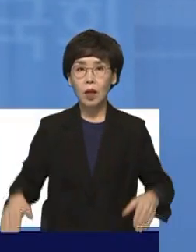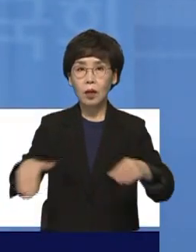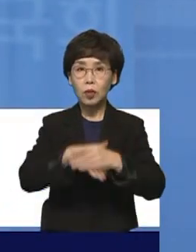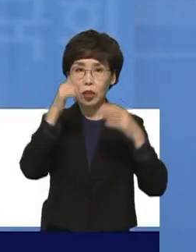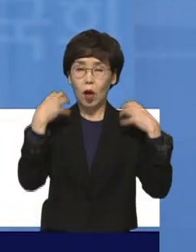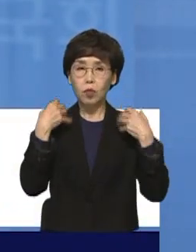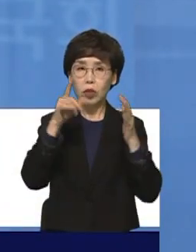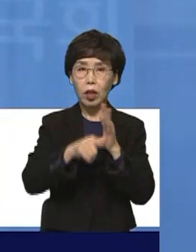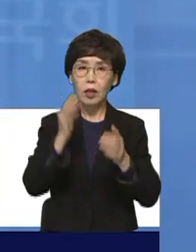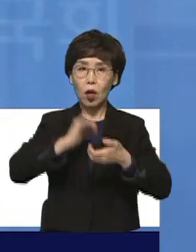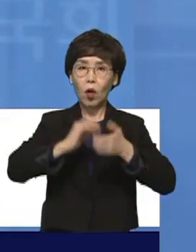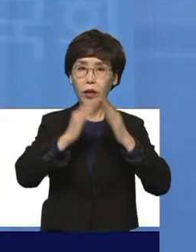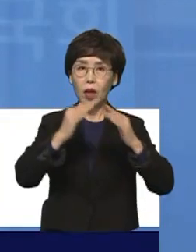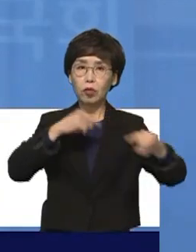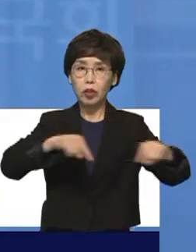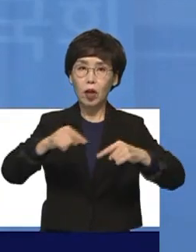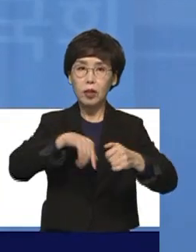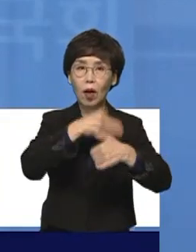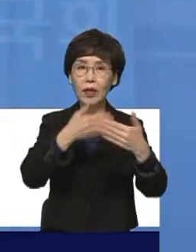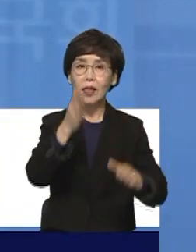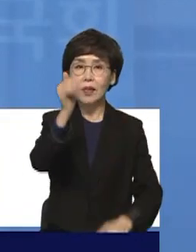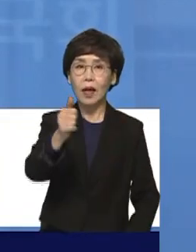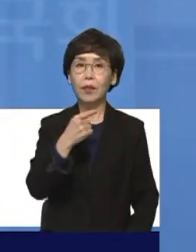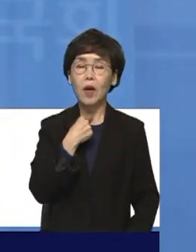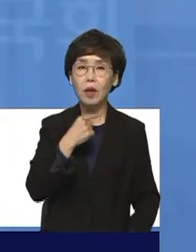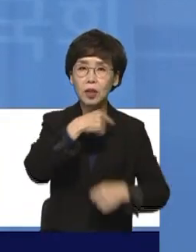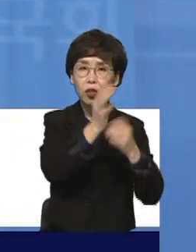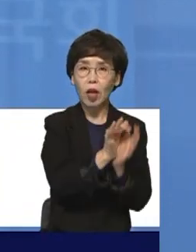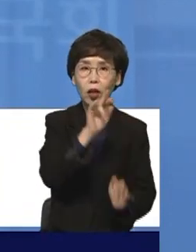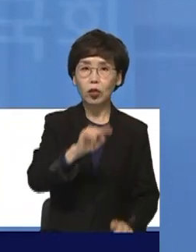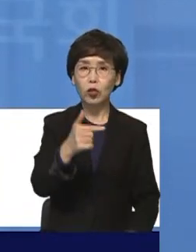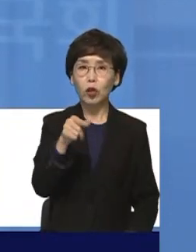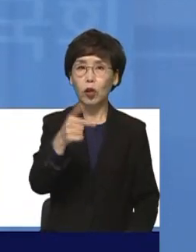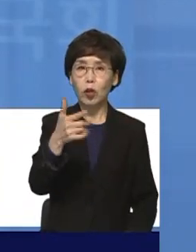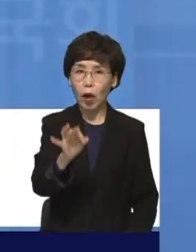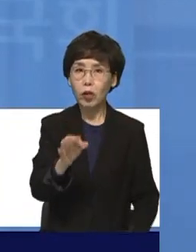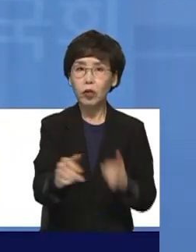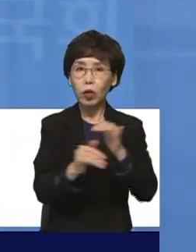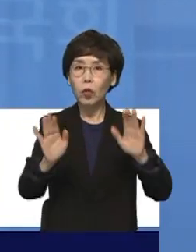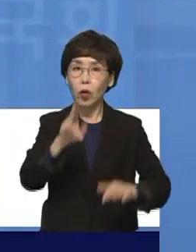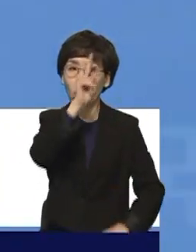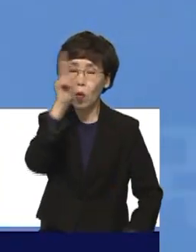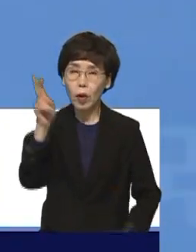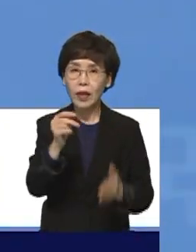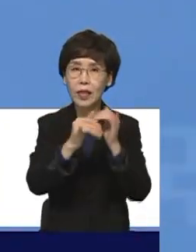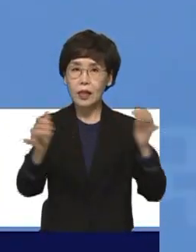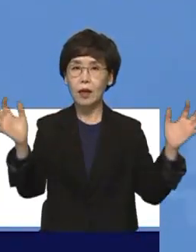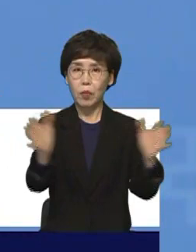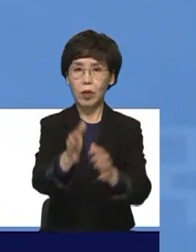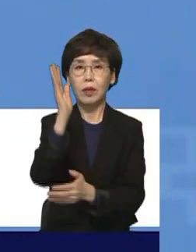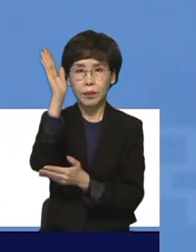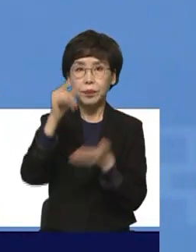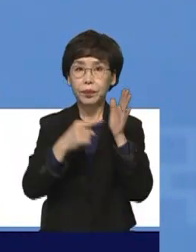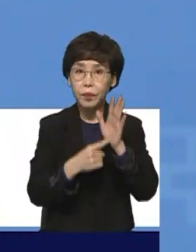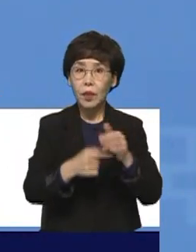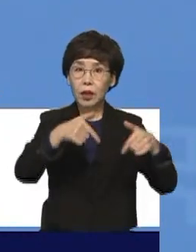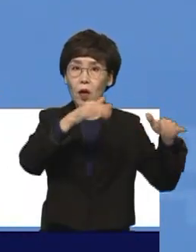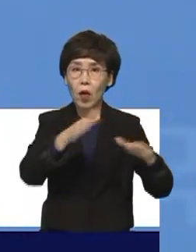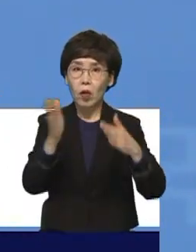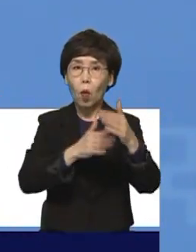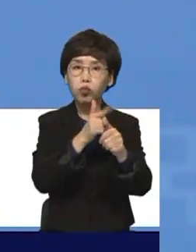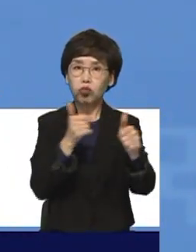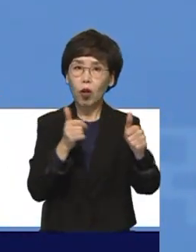문재인 정부 당시 청와대 국정 상황실장을 지낸 민주당 윤건영 의원은 오늘 오후 기자회견을 열고 서해